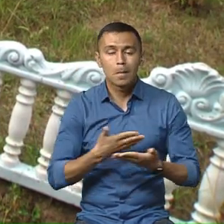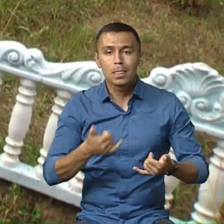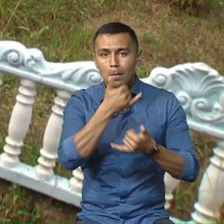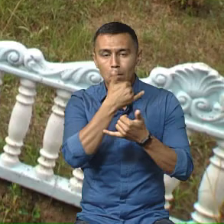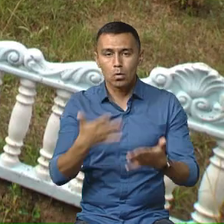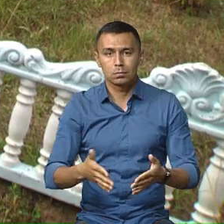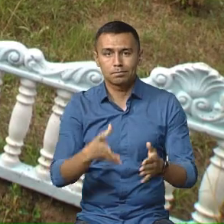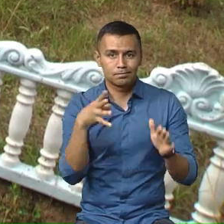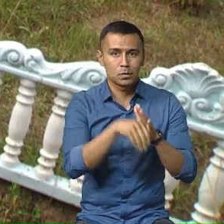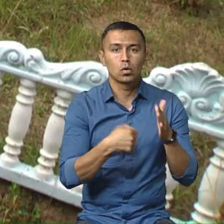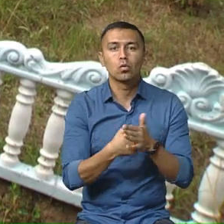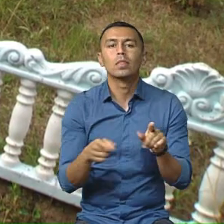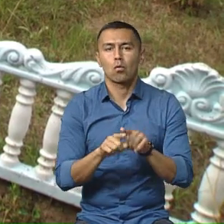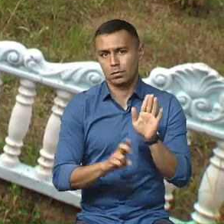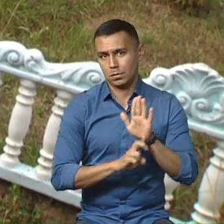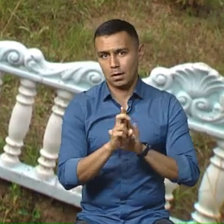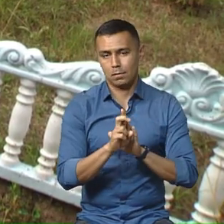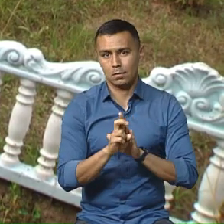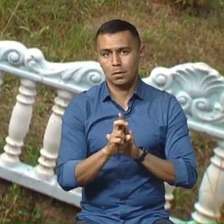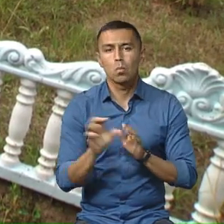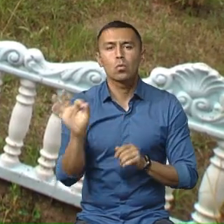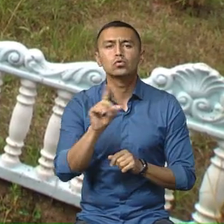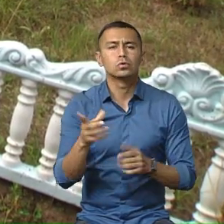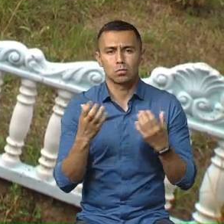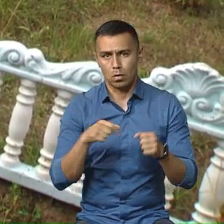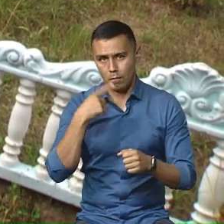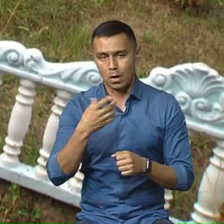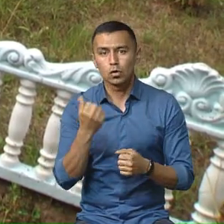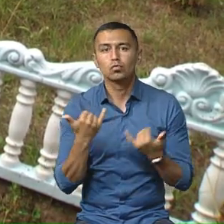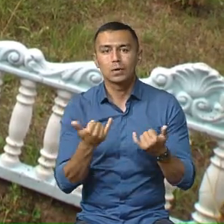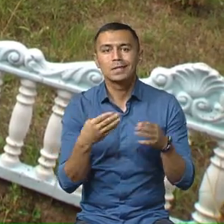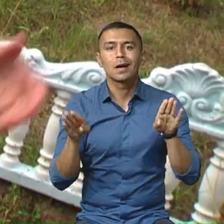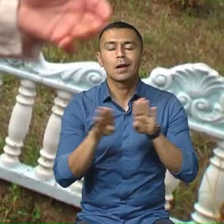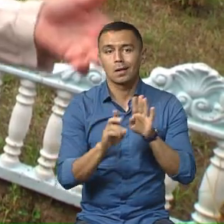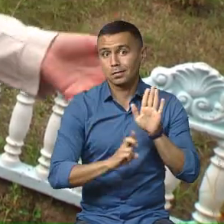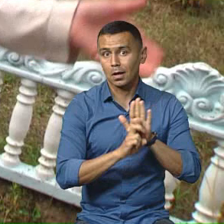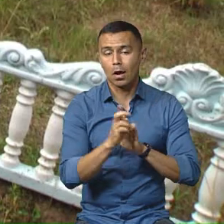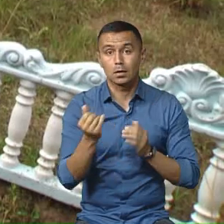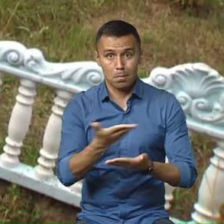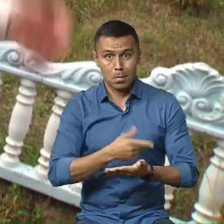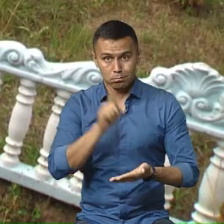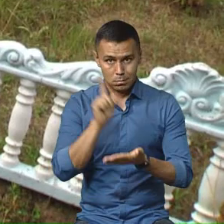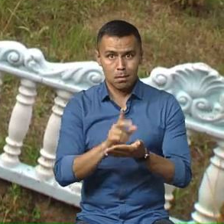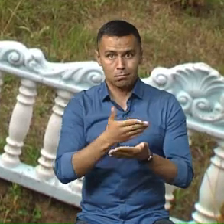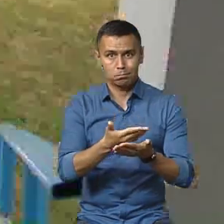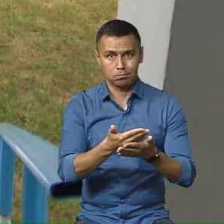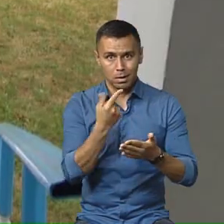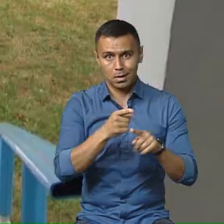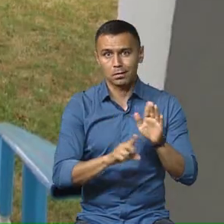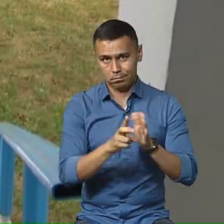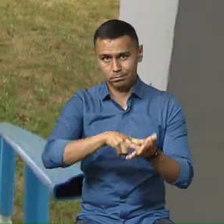можемо належати до такої церкви. То про що ще мова? Ще сьогодні закрили церкву і ще ми маємо перед нею